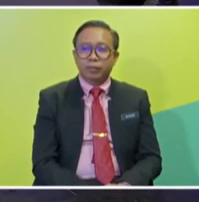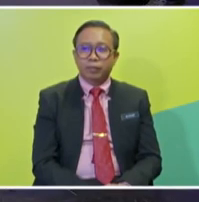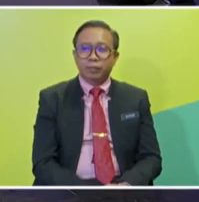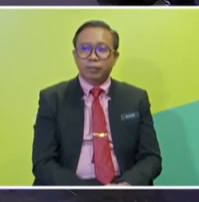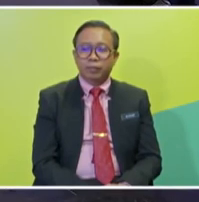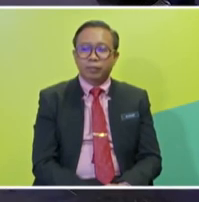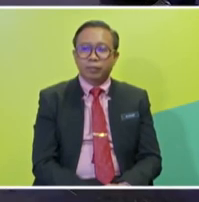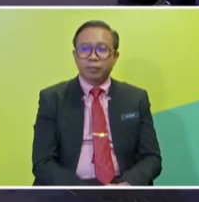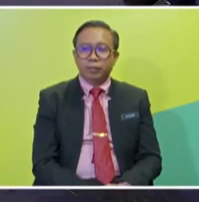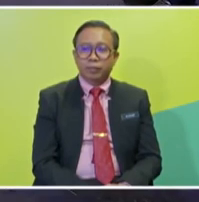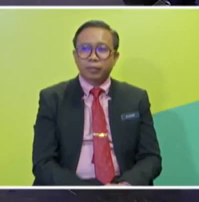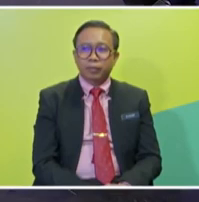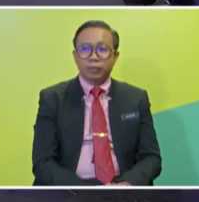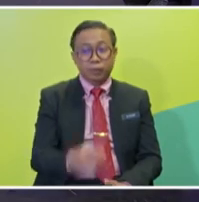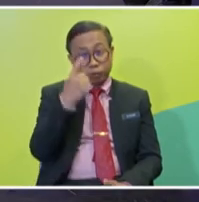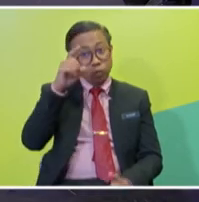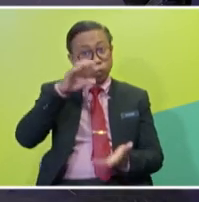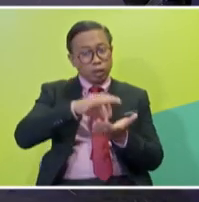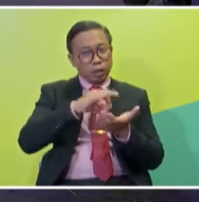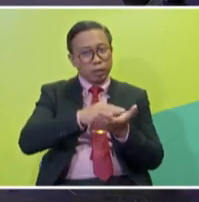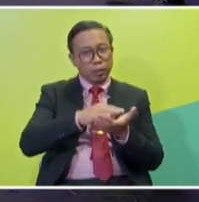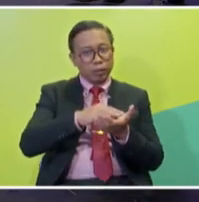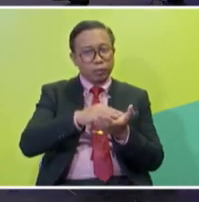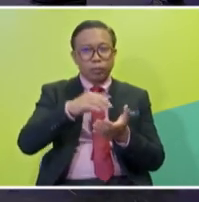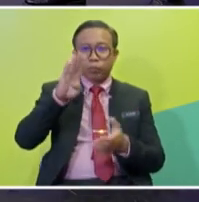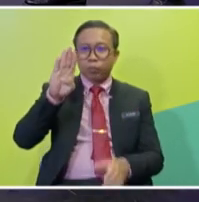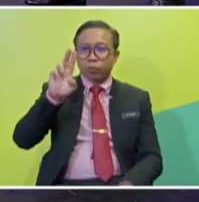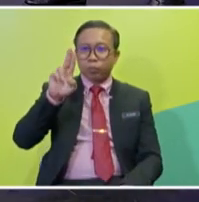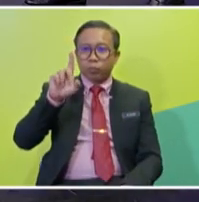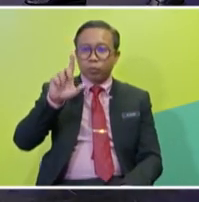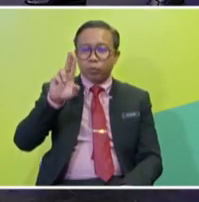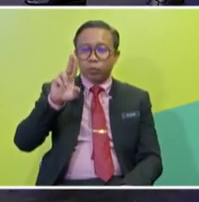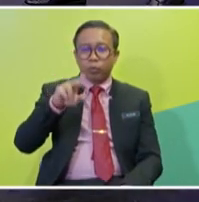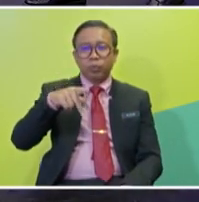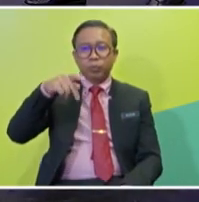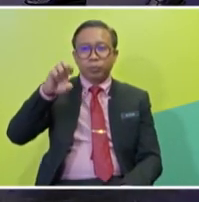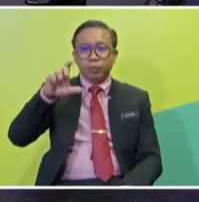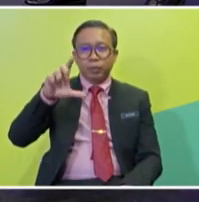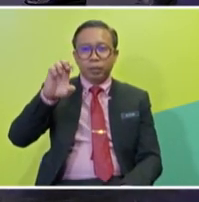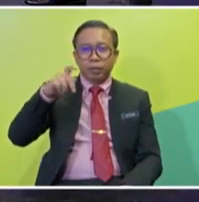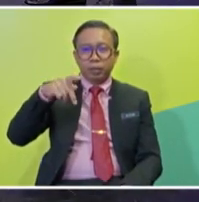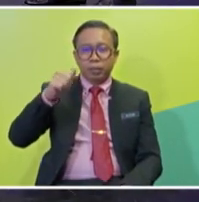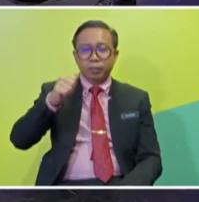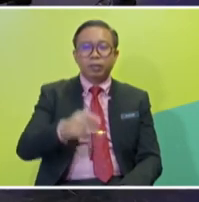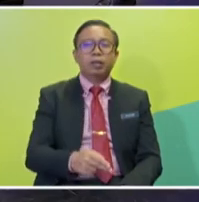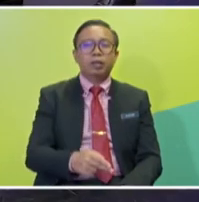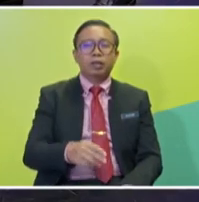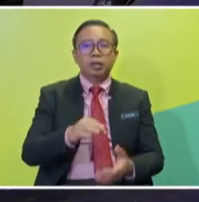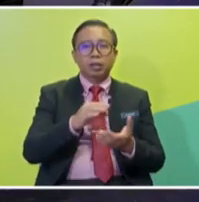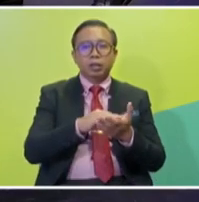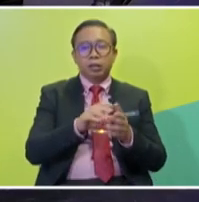Kris pandai Oke jadi untuk ayam berbulu pelepah tadi kita sudah seimbang semuanya berbulu pelepah kecuali